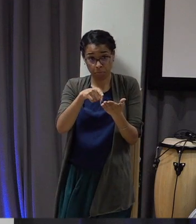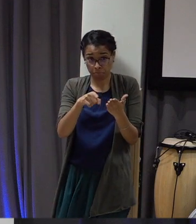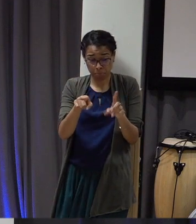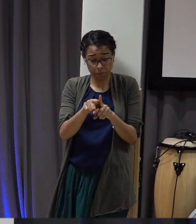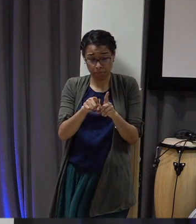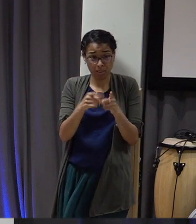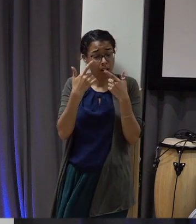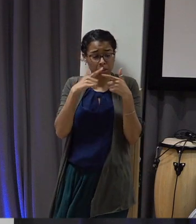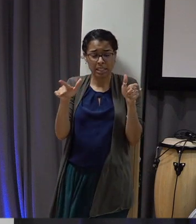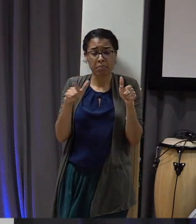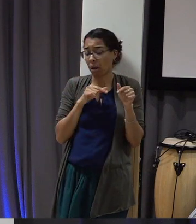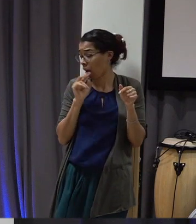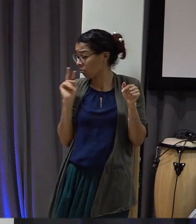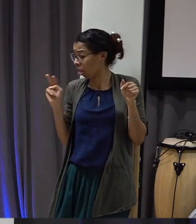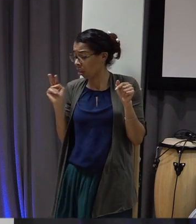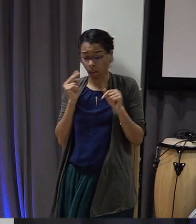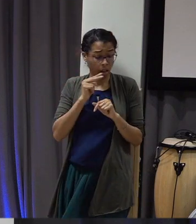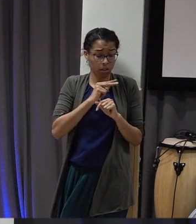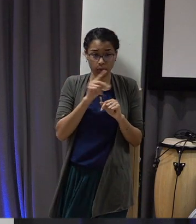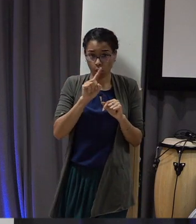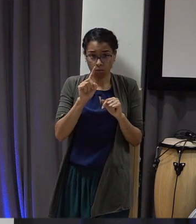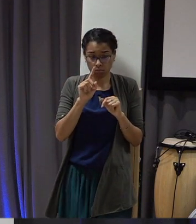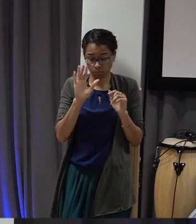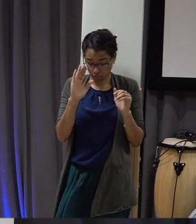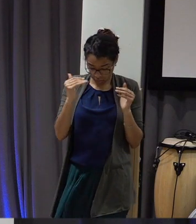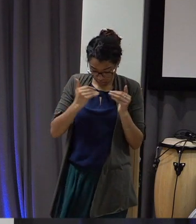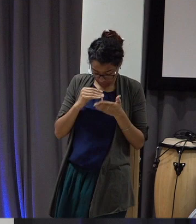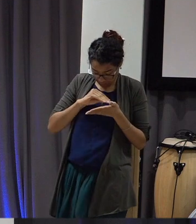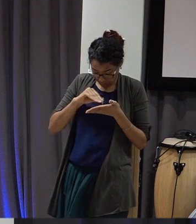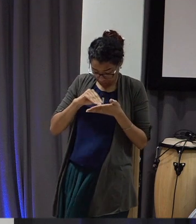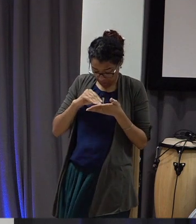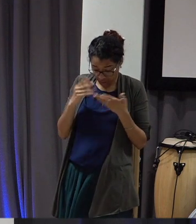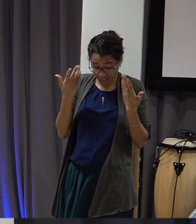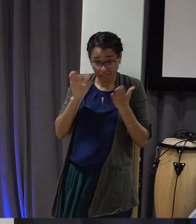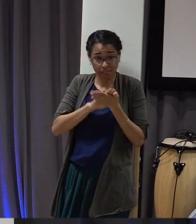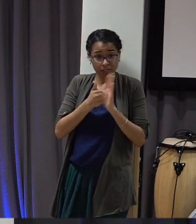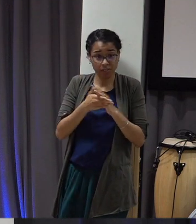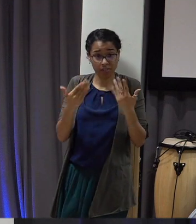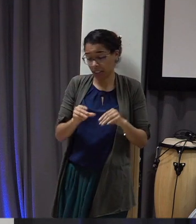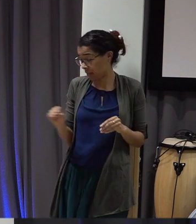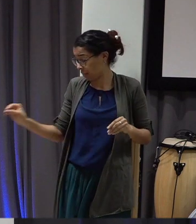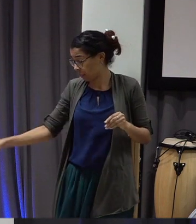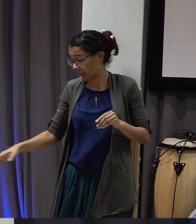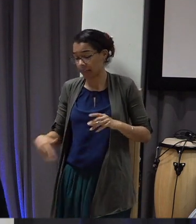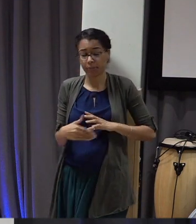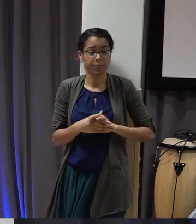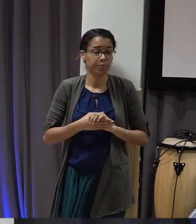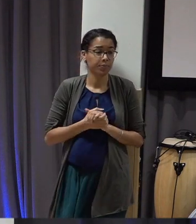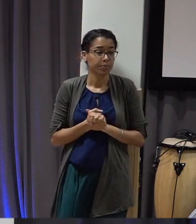Sens-toi libre. Ne regarde pas à gauche ou à droite. Si tu as noté ce que tu avais à noter, viens et pose-le là.